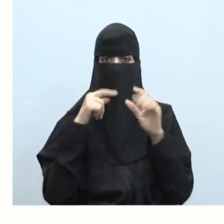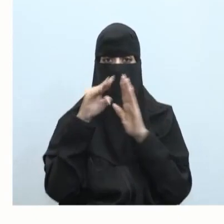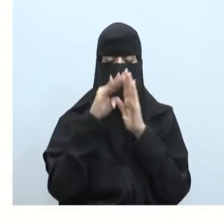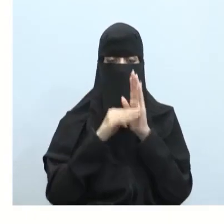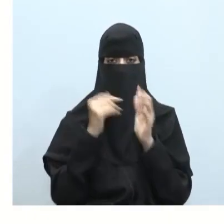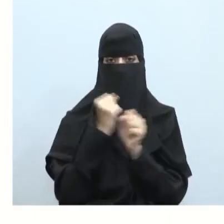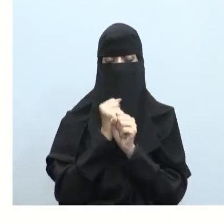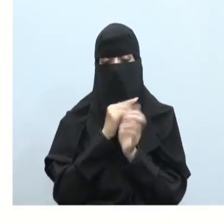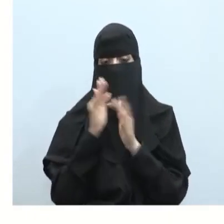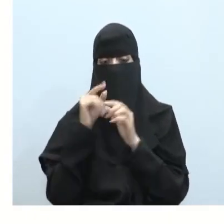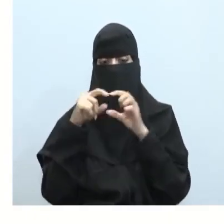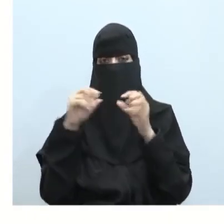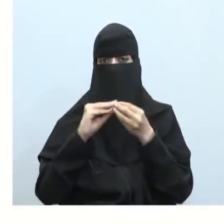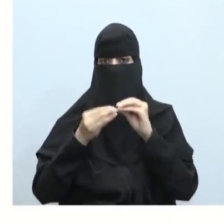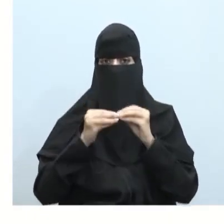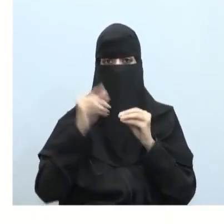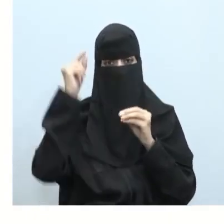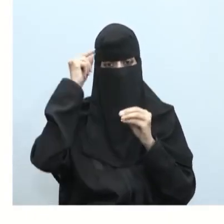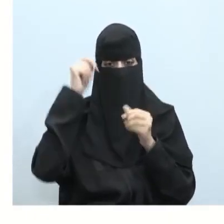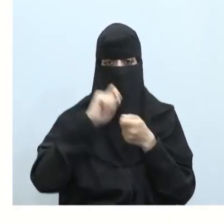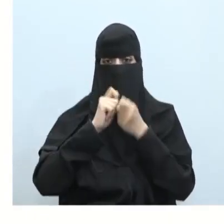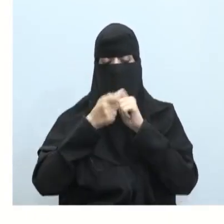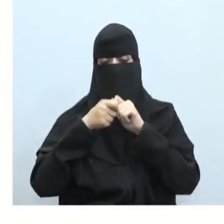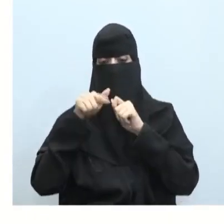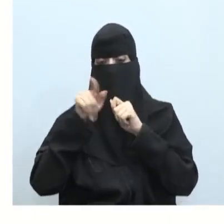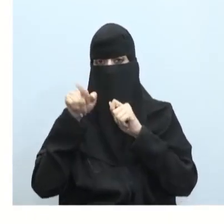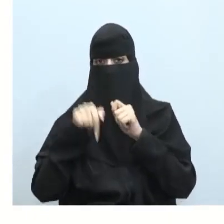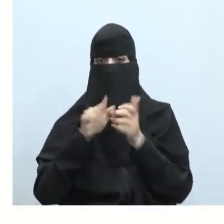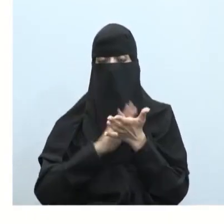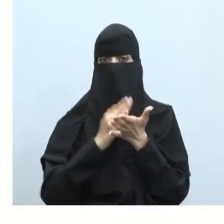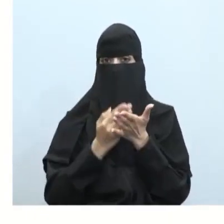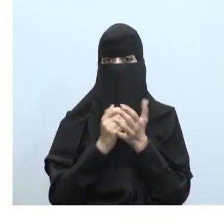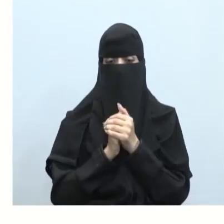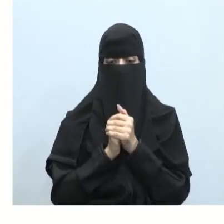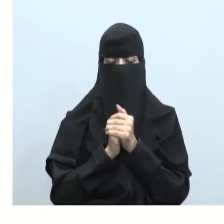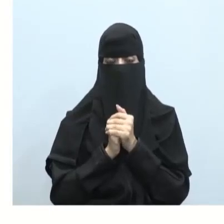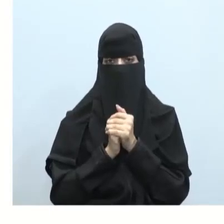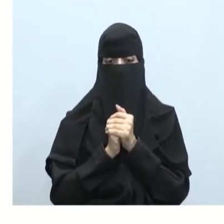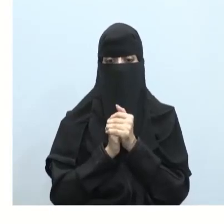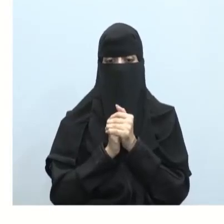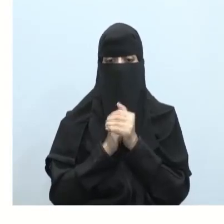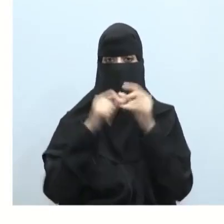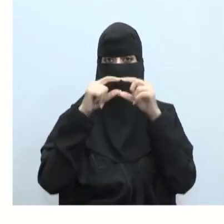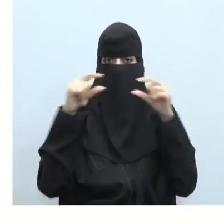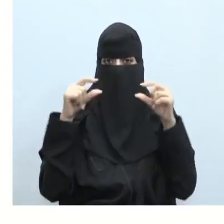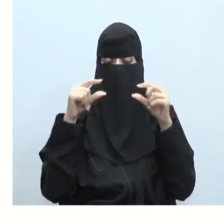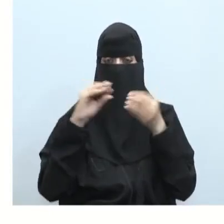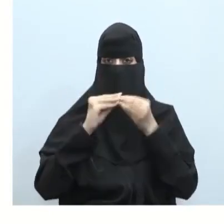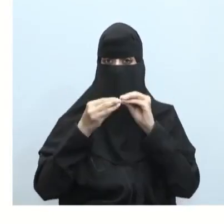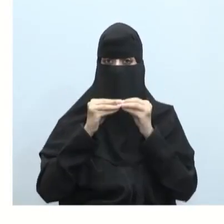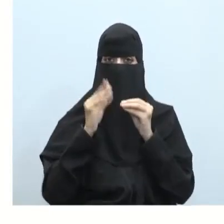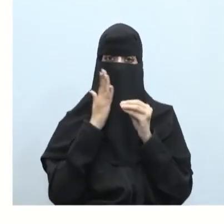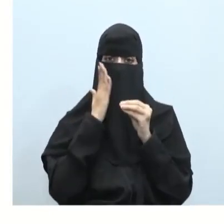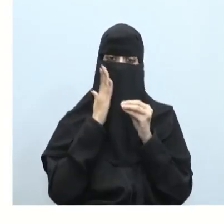للتنفيذ التي باللون الاسود من قام بتحويلها هو المترجم هو المترجم التي باللون